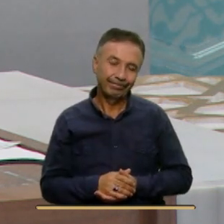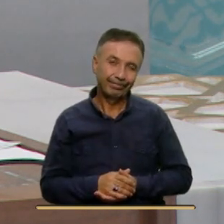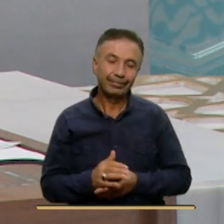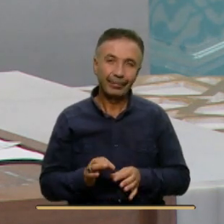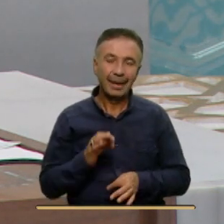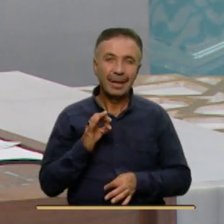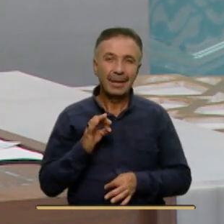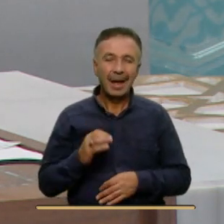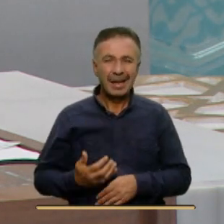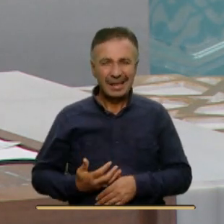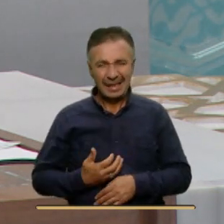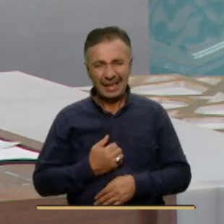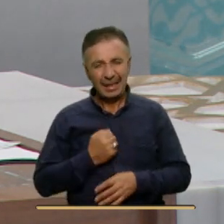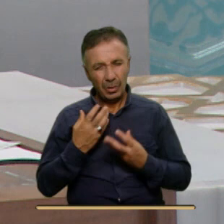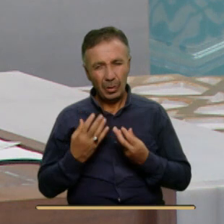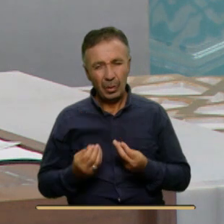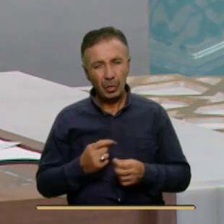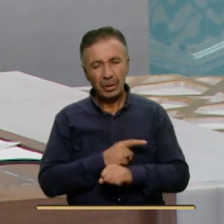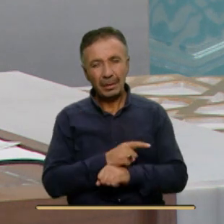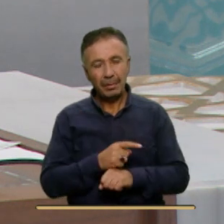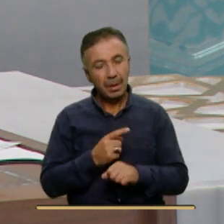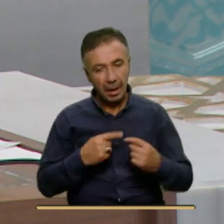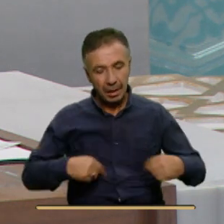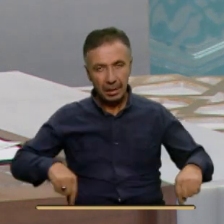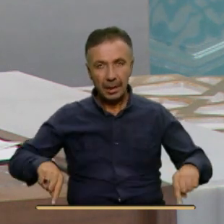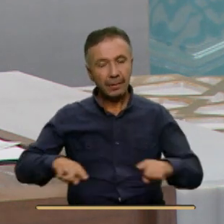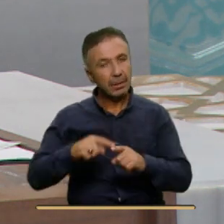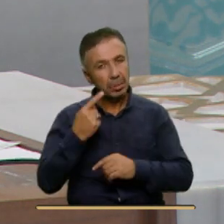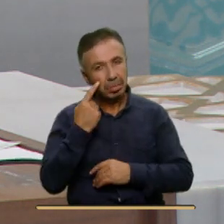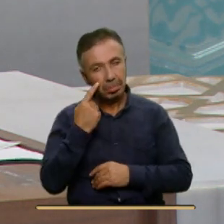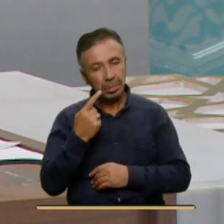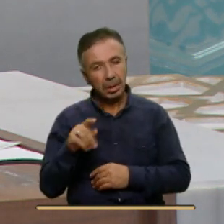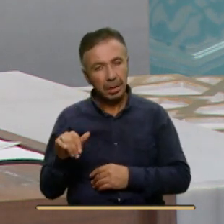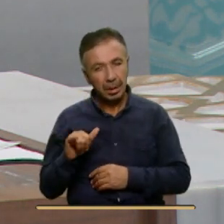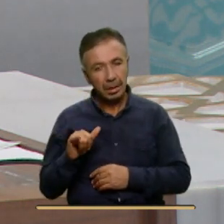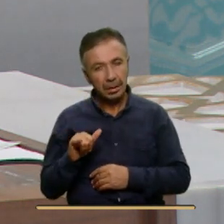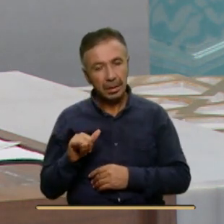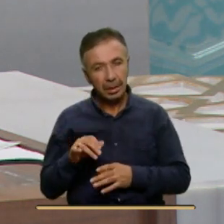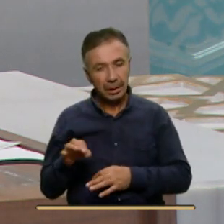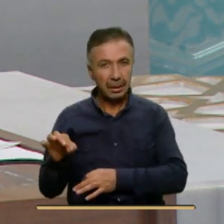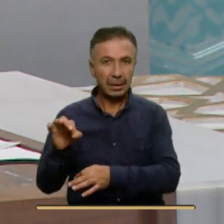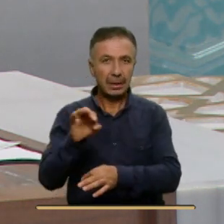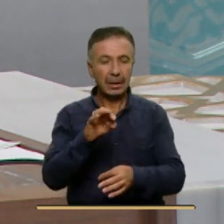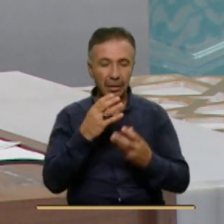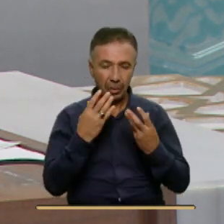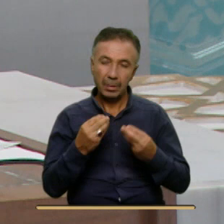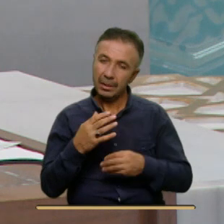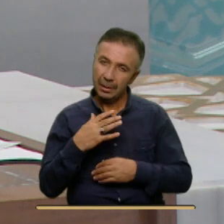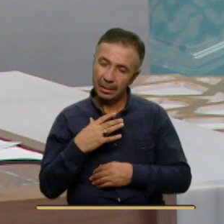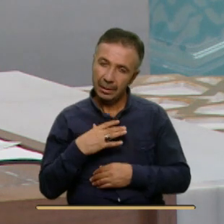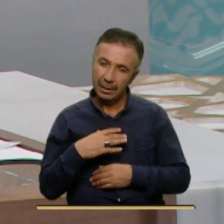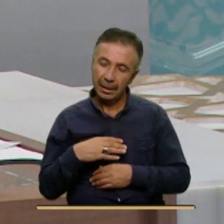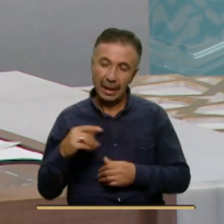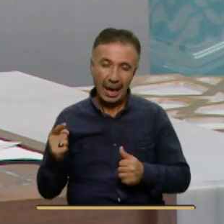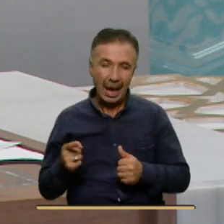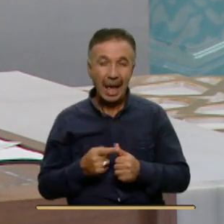İnsan sıkıntı duyduğu anda etrafına bir bakar böyle. Yanı başında insanların olmasını ister. Ve en